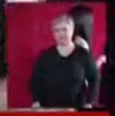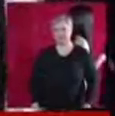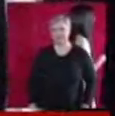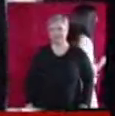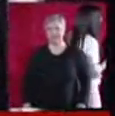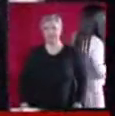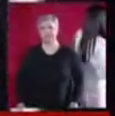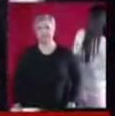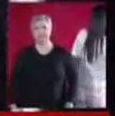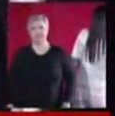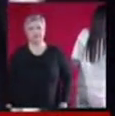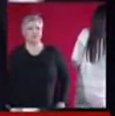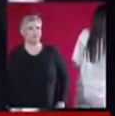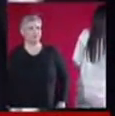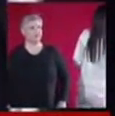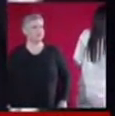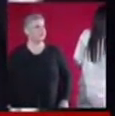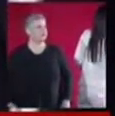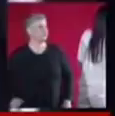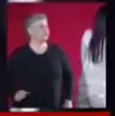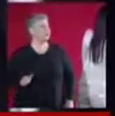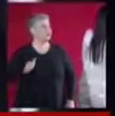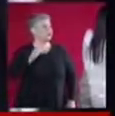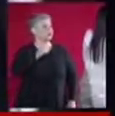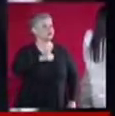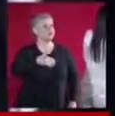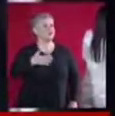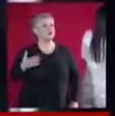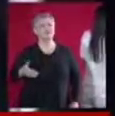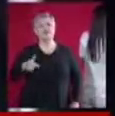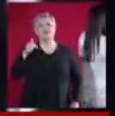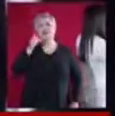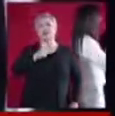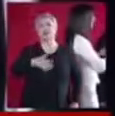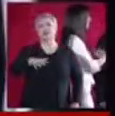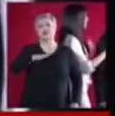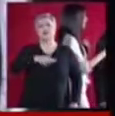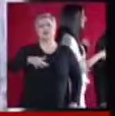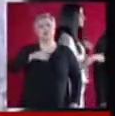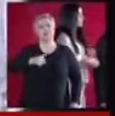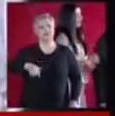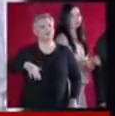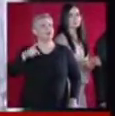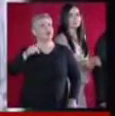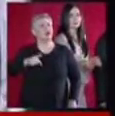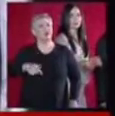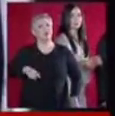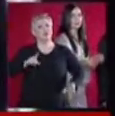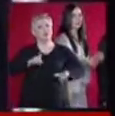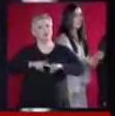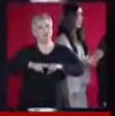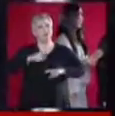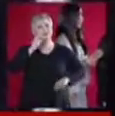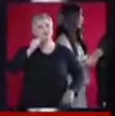ενός μεγάλου αγωνιστή της αριστεράς του αγροτικού κόμματος ελλάδας του γνωστού νάση του αγροτικού κόμματος ελλάδας